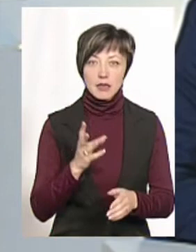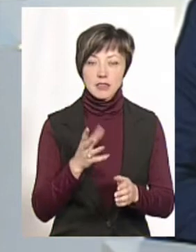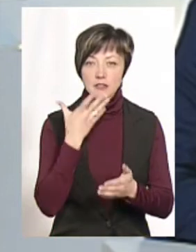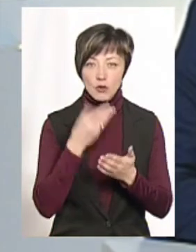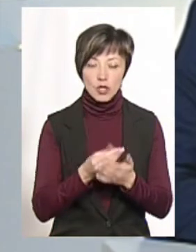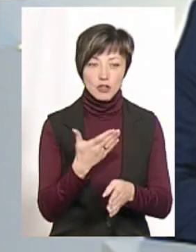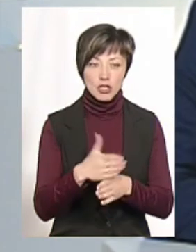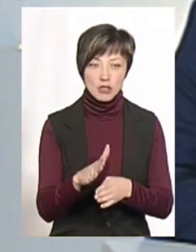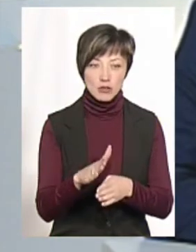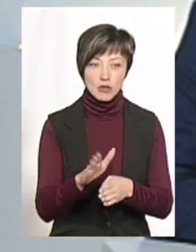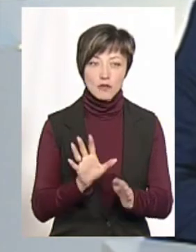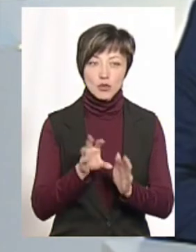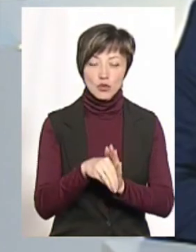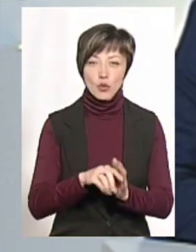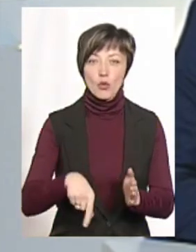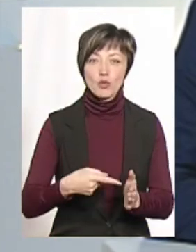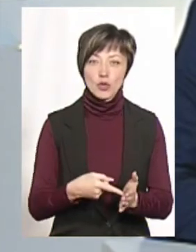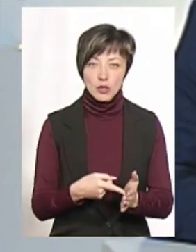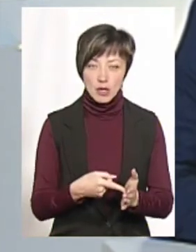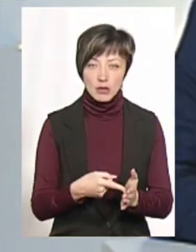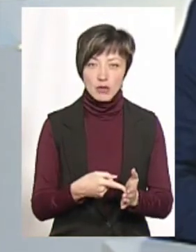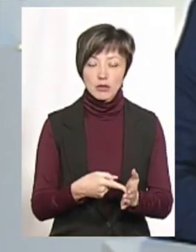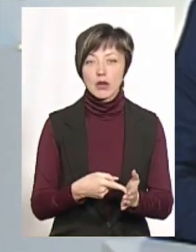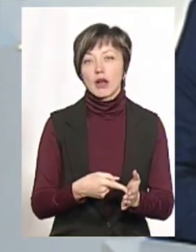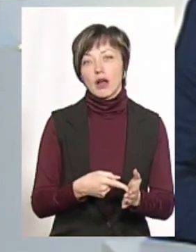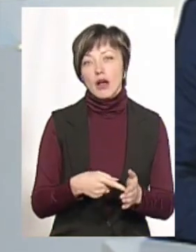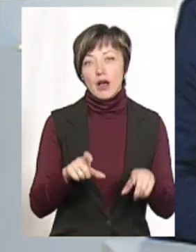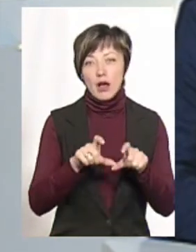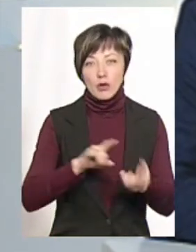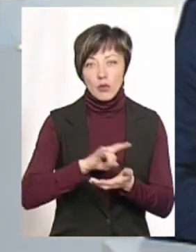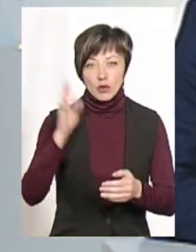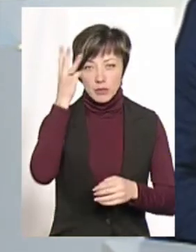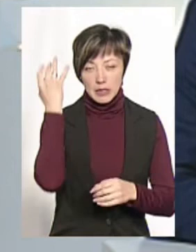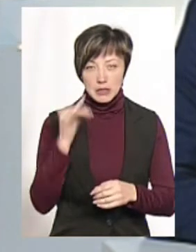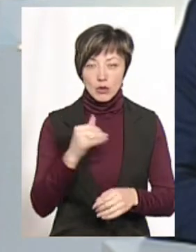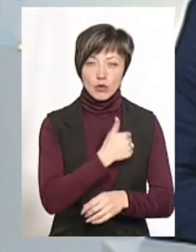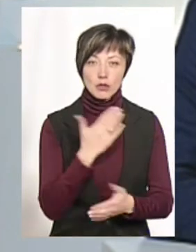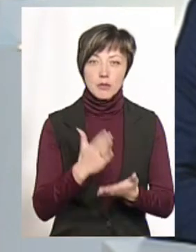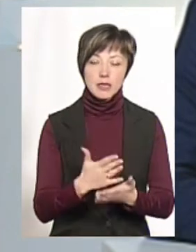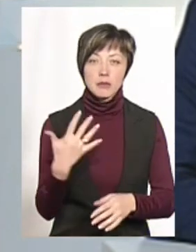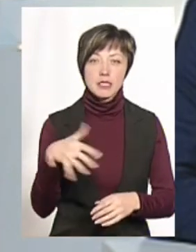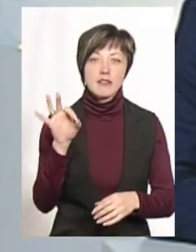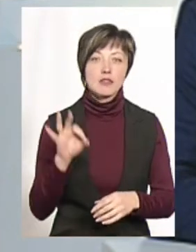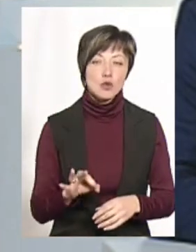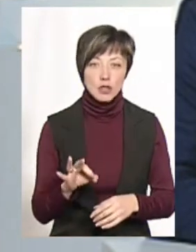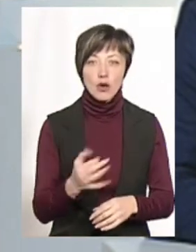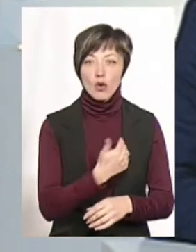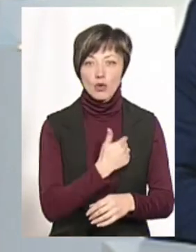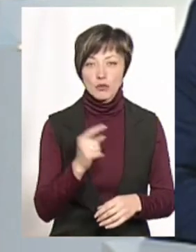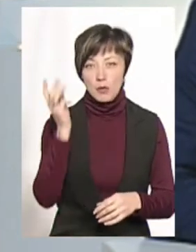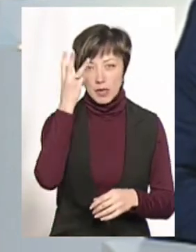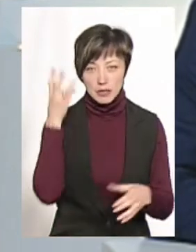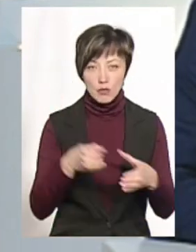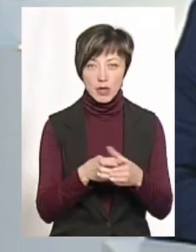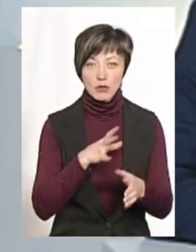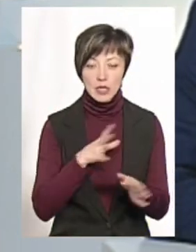своєю часткою в структуру комунальної аеропорту Хмельницький. Ми хочемо мати там своїх 50%. Ми хочемо, аби